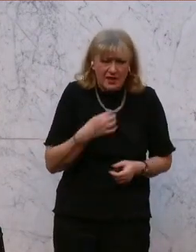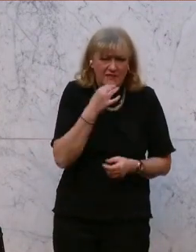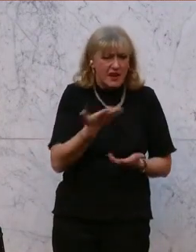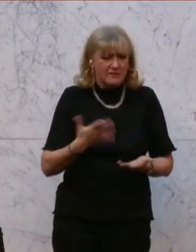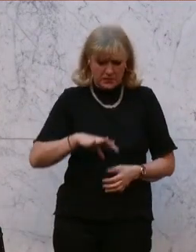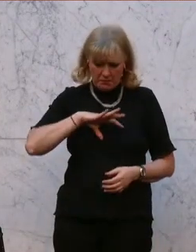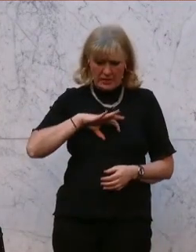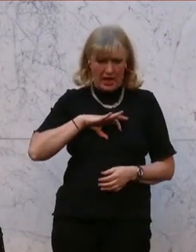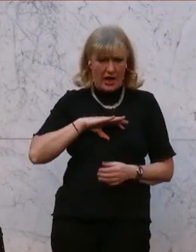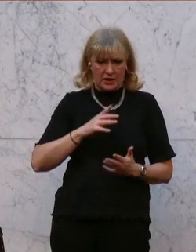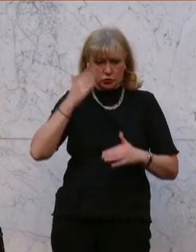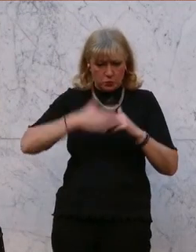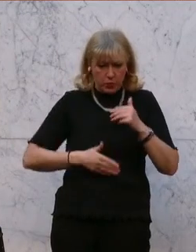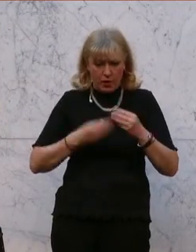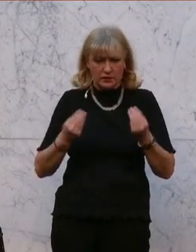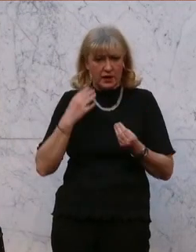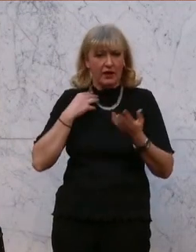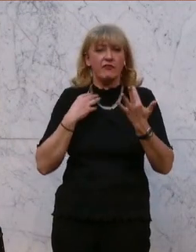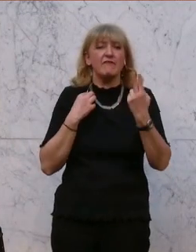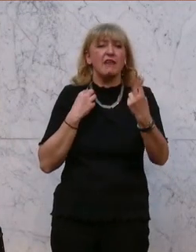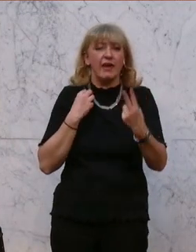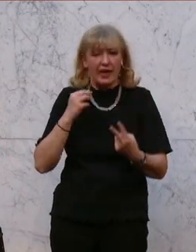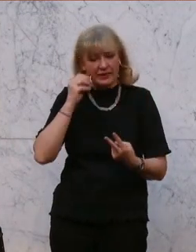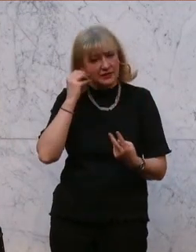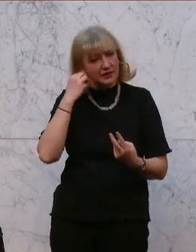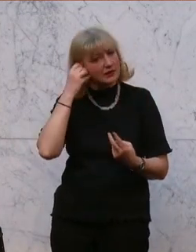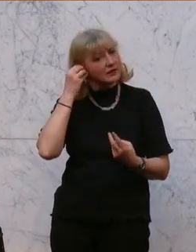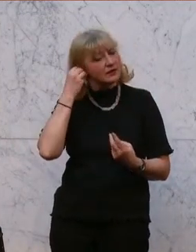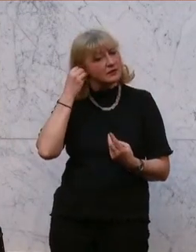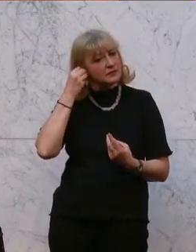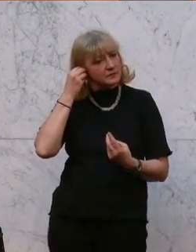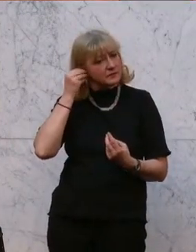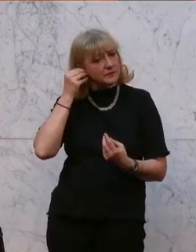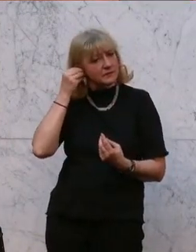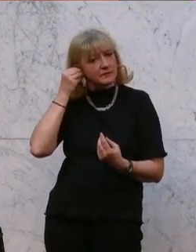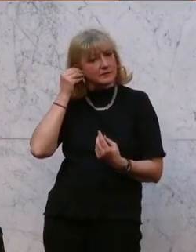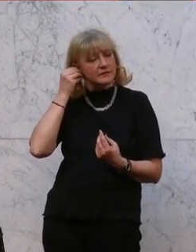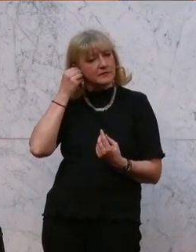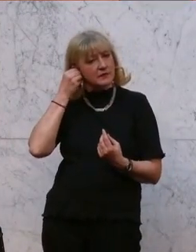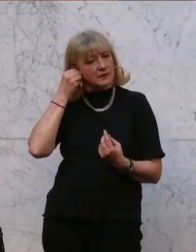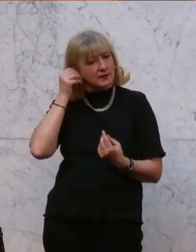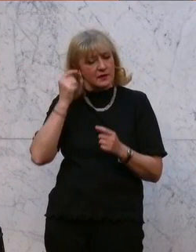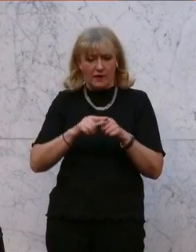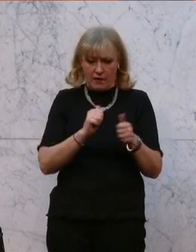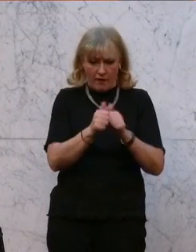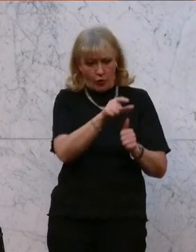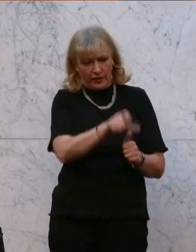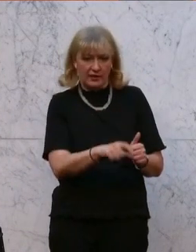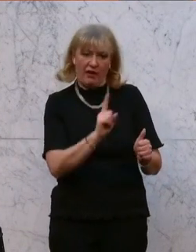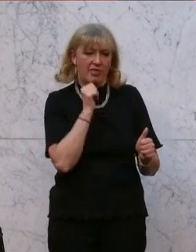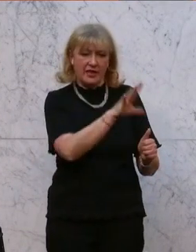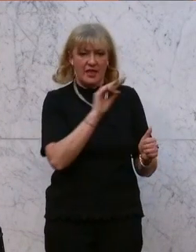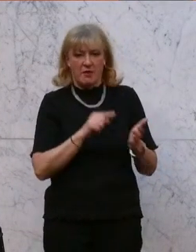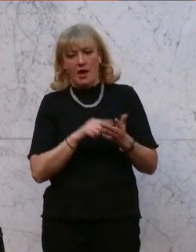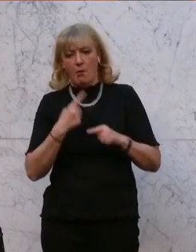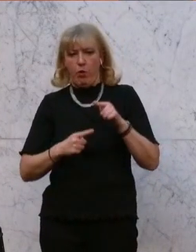am Ende eines Sportereignisses überhaupt noch wert, wenn Favoriten aus politischen Gründen nicht teilnehmen dürfen. Ich kann es Ihnen sagen, gar